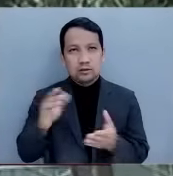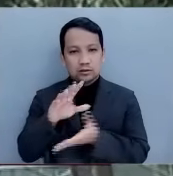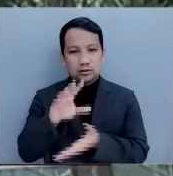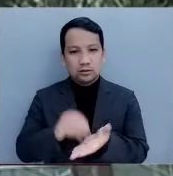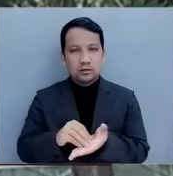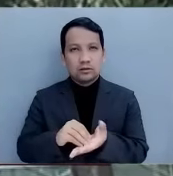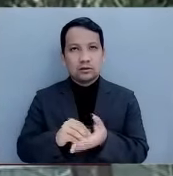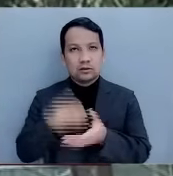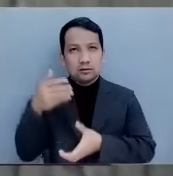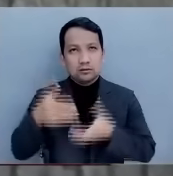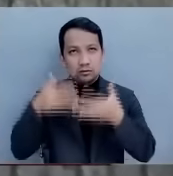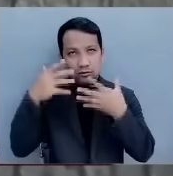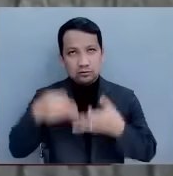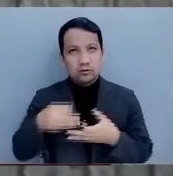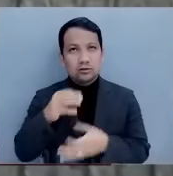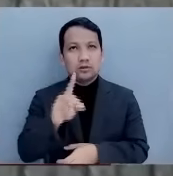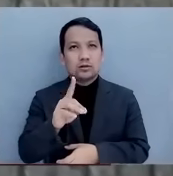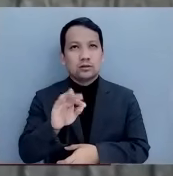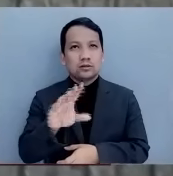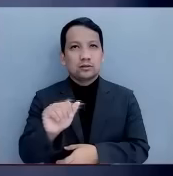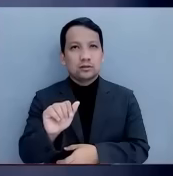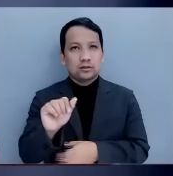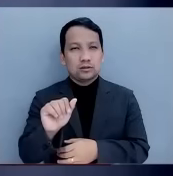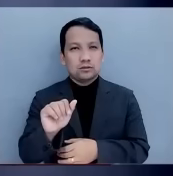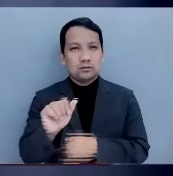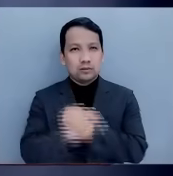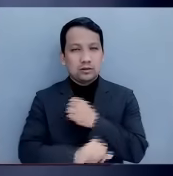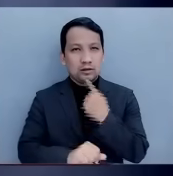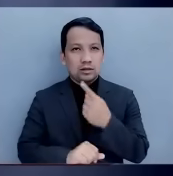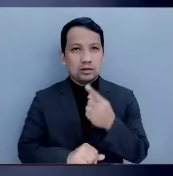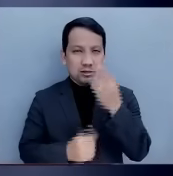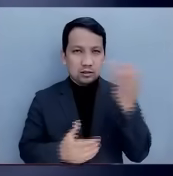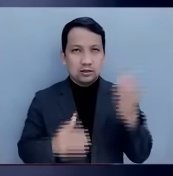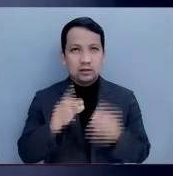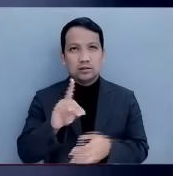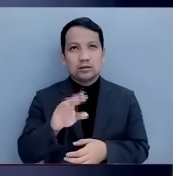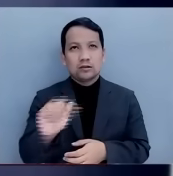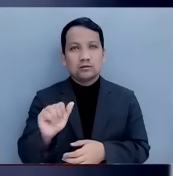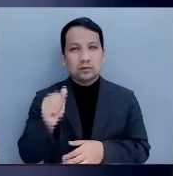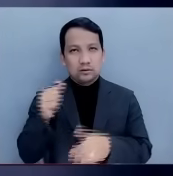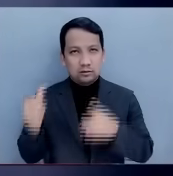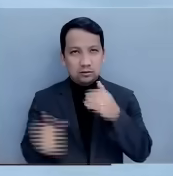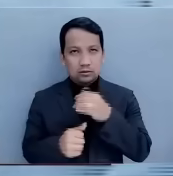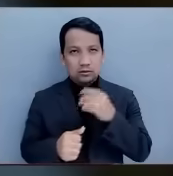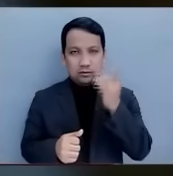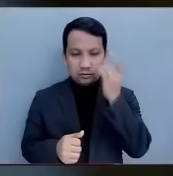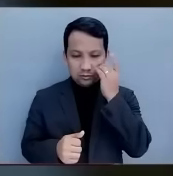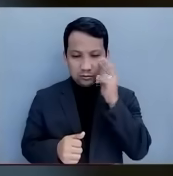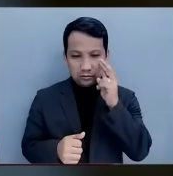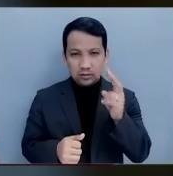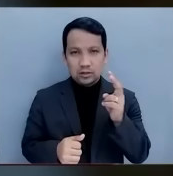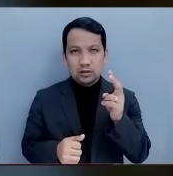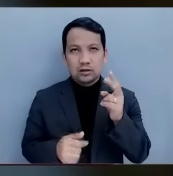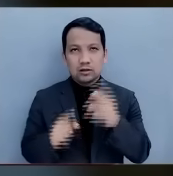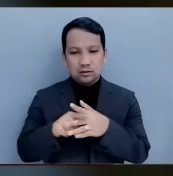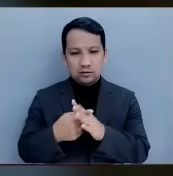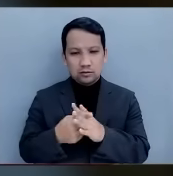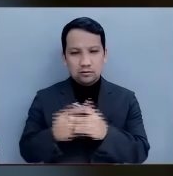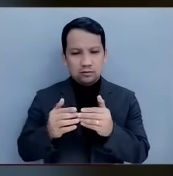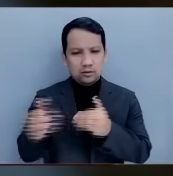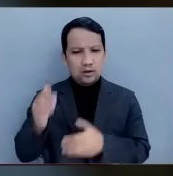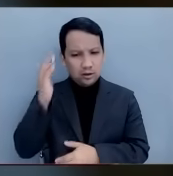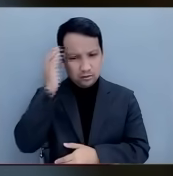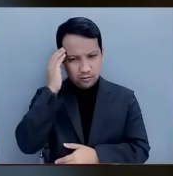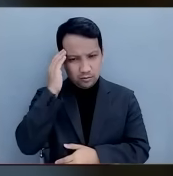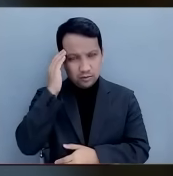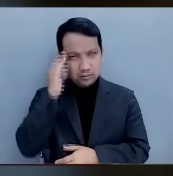court decision ang Department of Foreign Affairs. Pero sabi ni DFA Undersecretary Eduardo De Vega, umpisa pa lang, alam na nilang